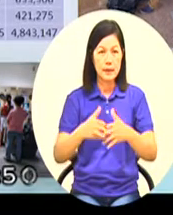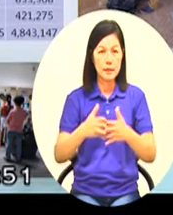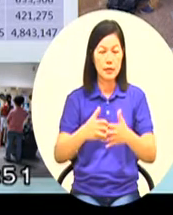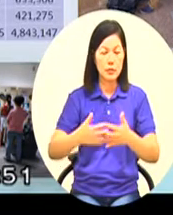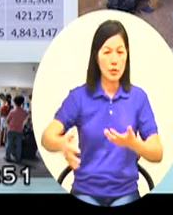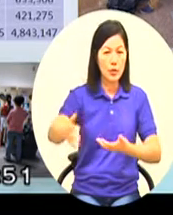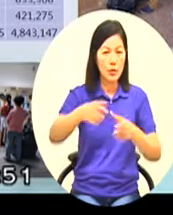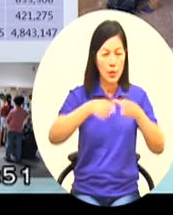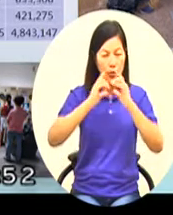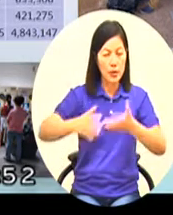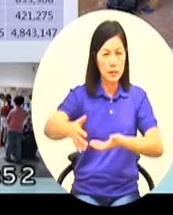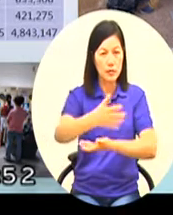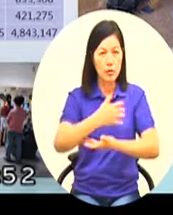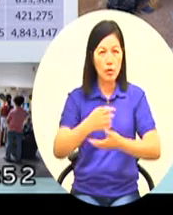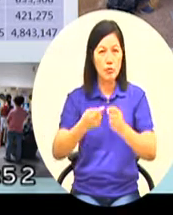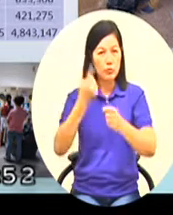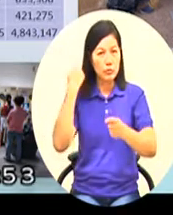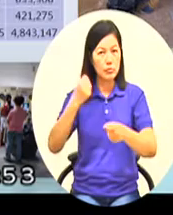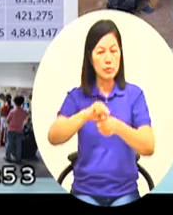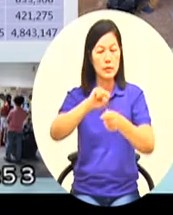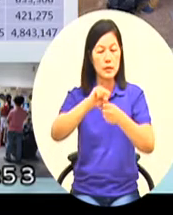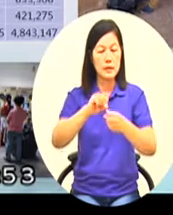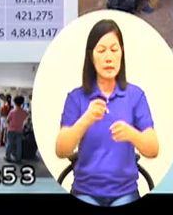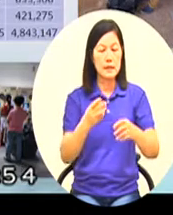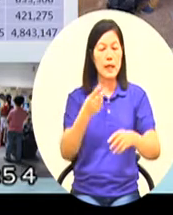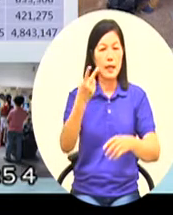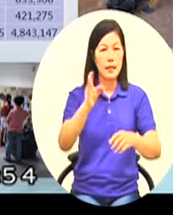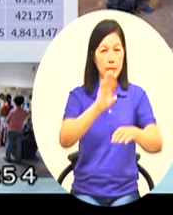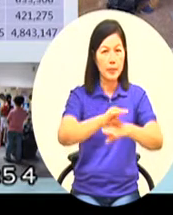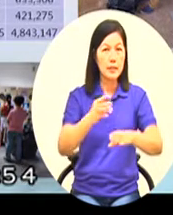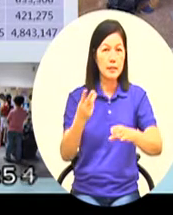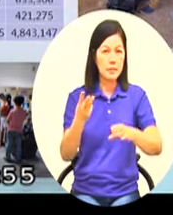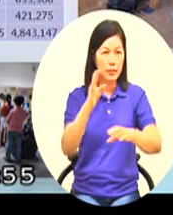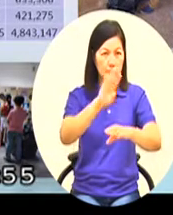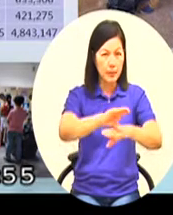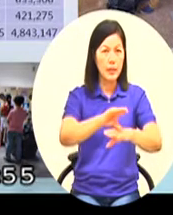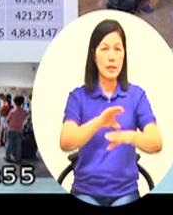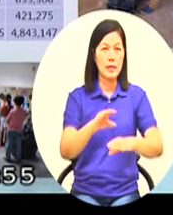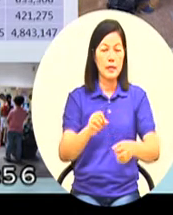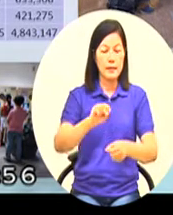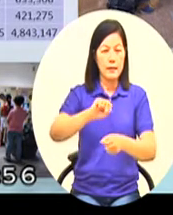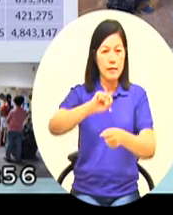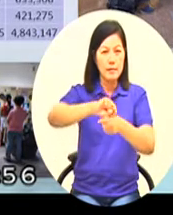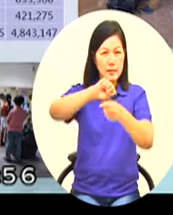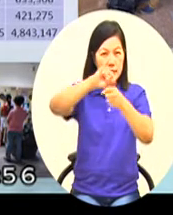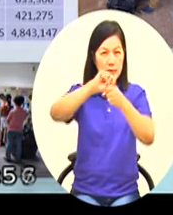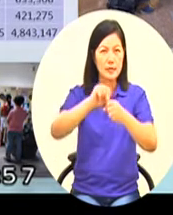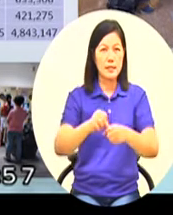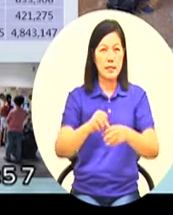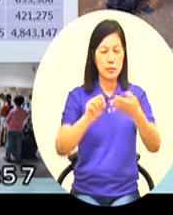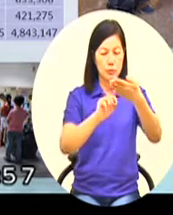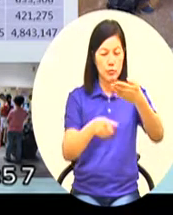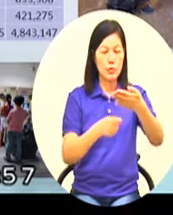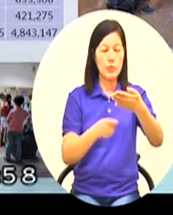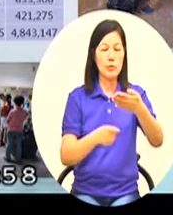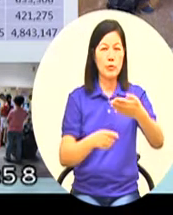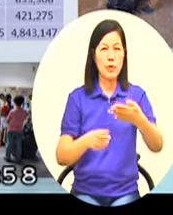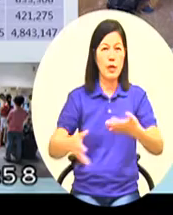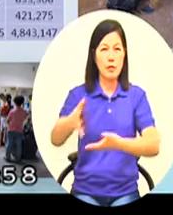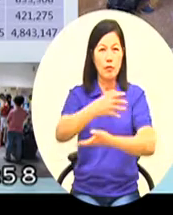量都比去年大概多增加了2倍到3倍左右哈。那累计到九月底为止，大概回收总量已经达到